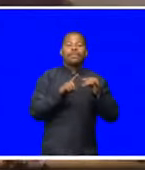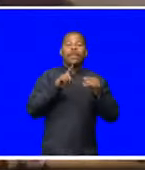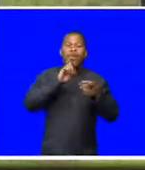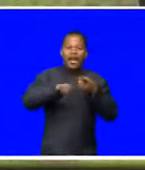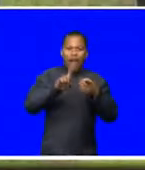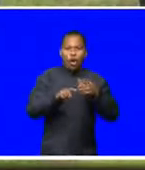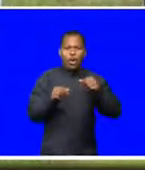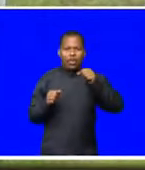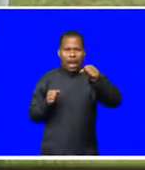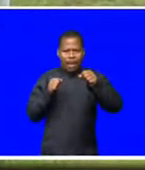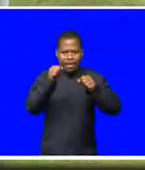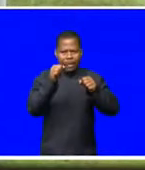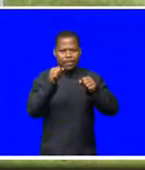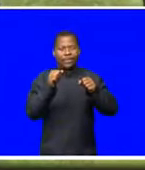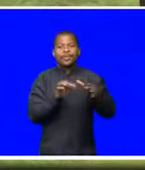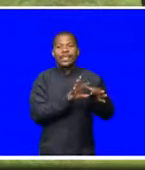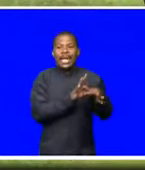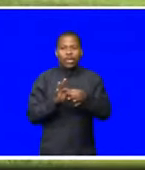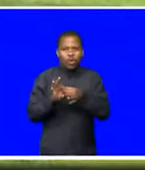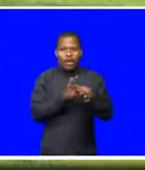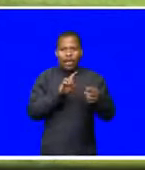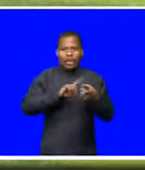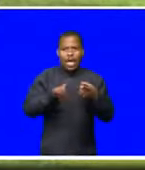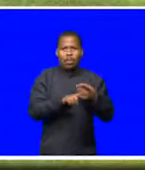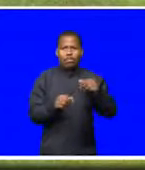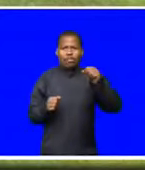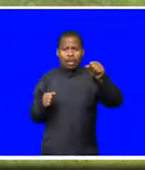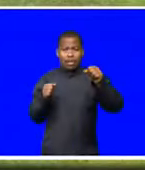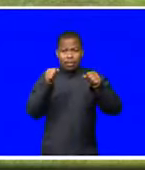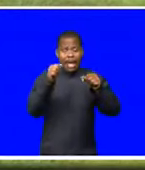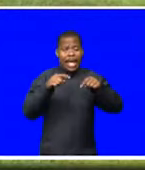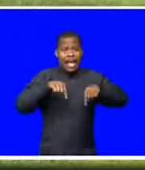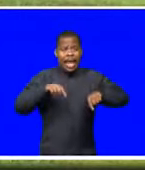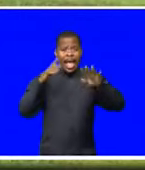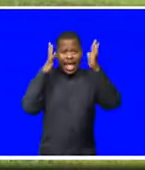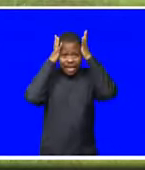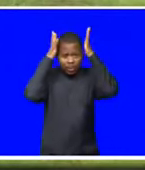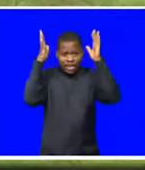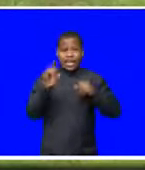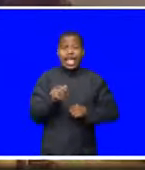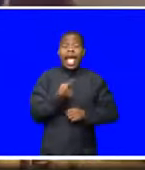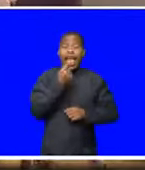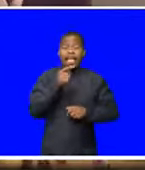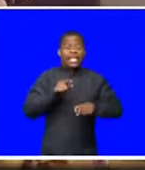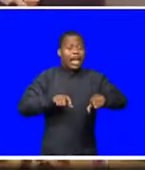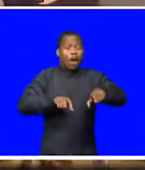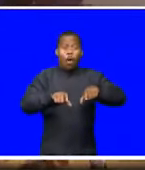wesibhakela. Inhlangano engamele ukudlalisa umdlalo wesibhakela lapha even ithi kugcuthelana